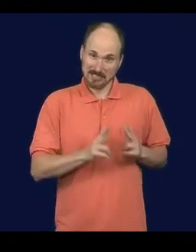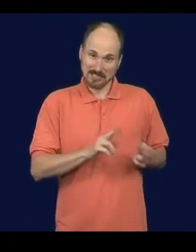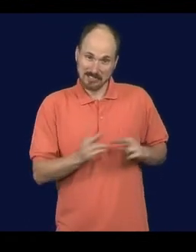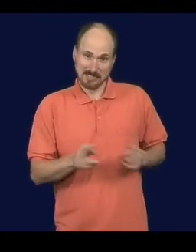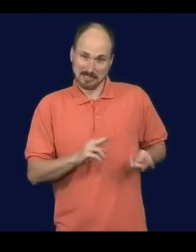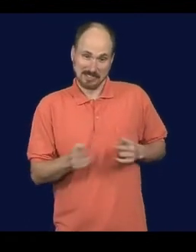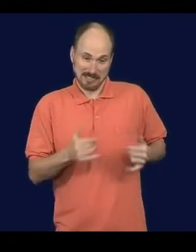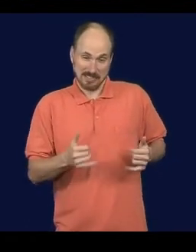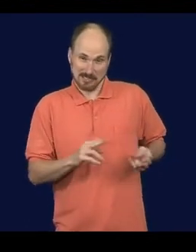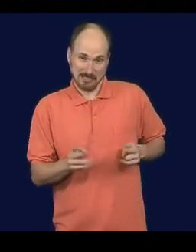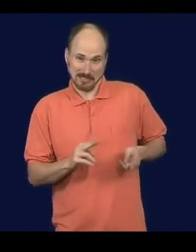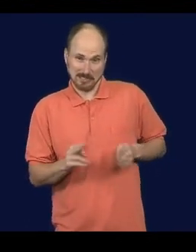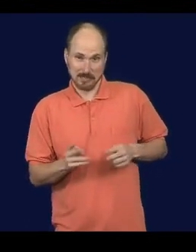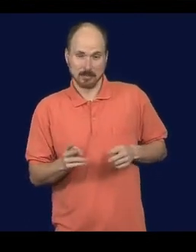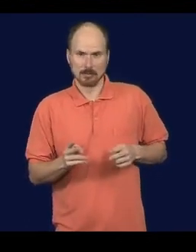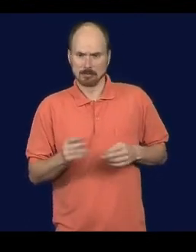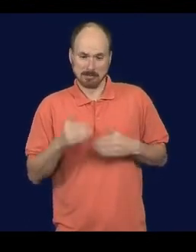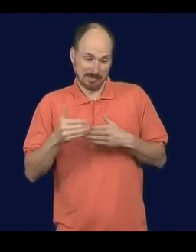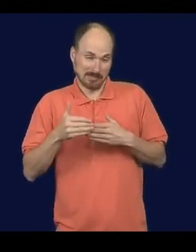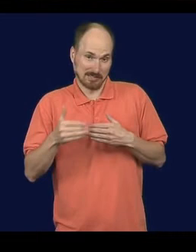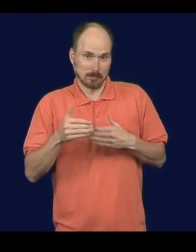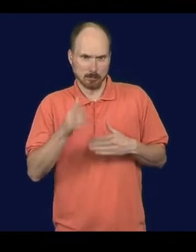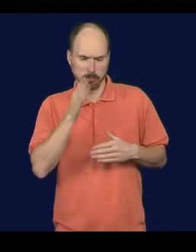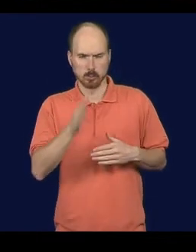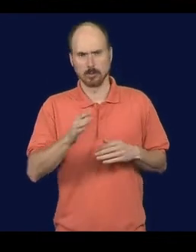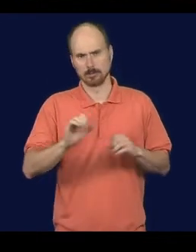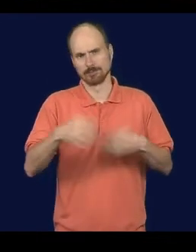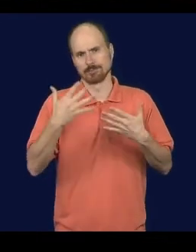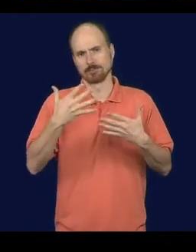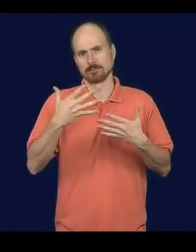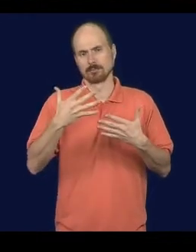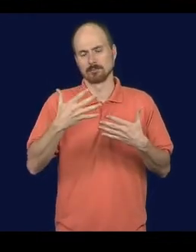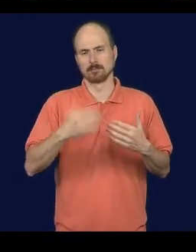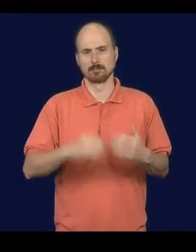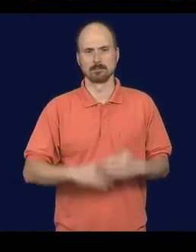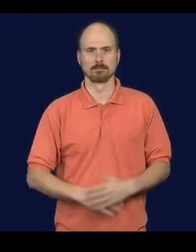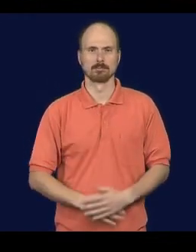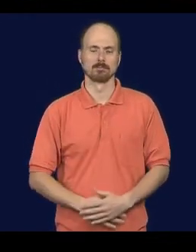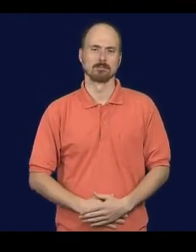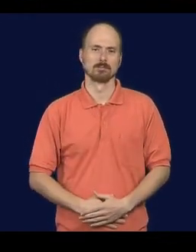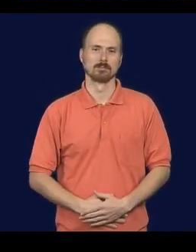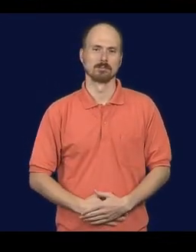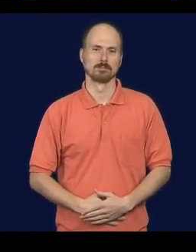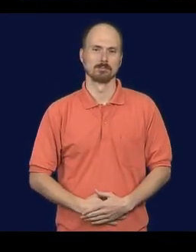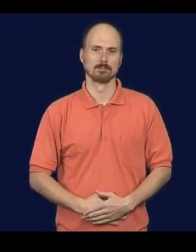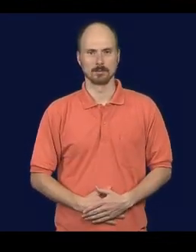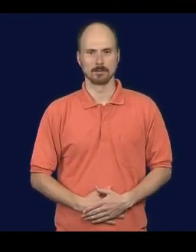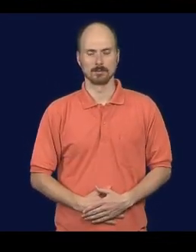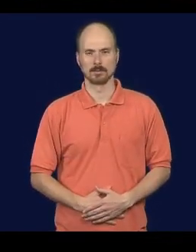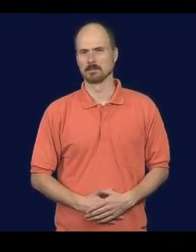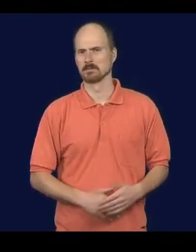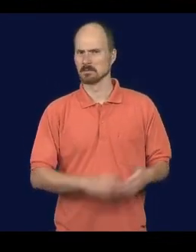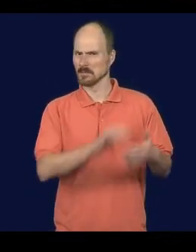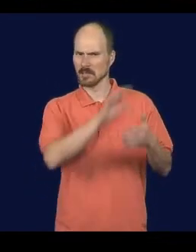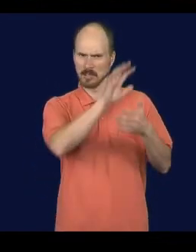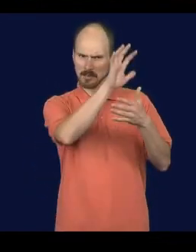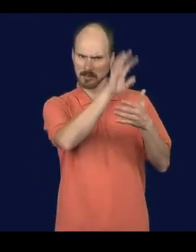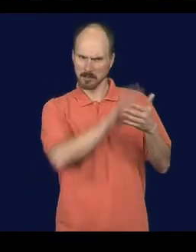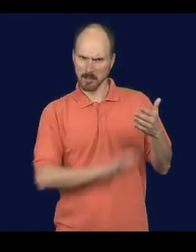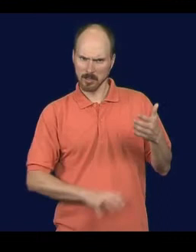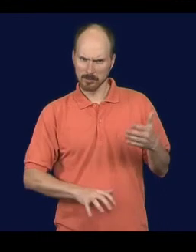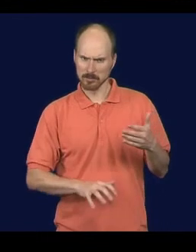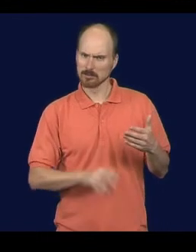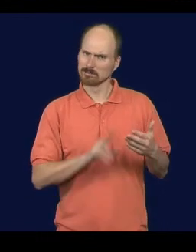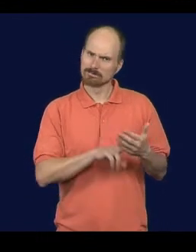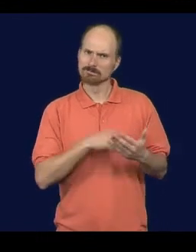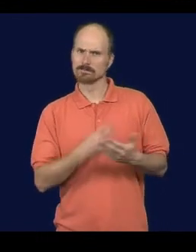Zataženo, slabý déšť. Denní teploty očekáváme 11 až 13 stupňů Celsia.